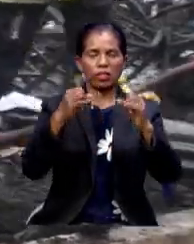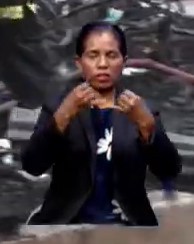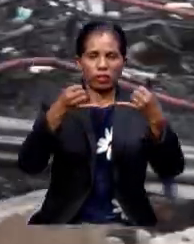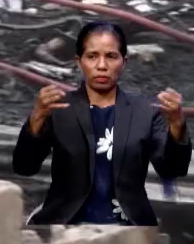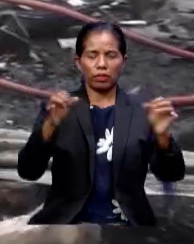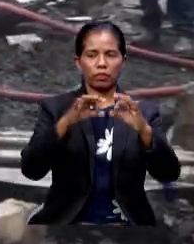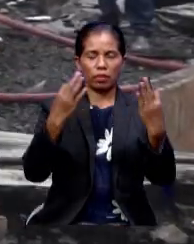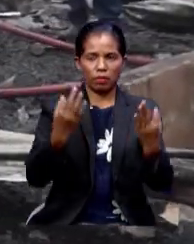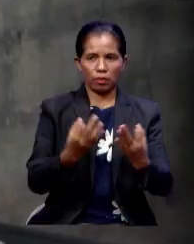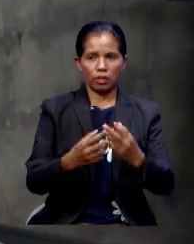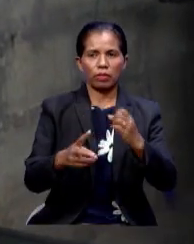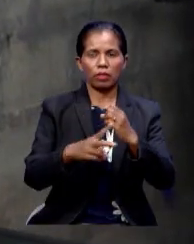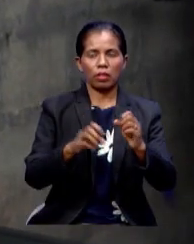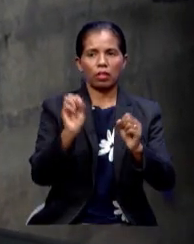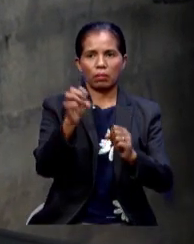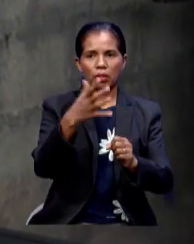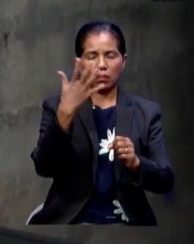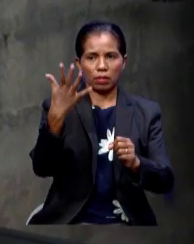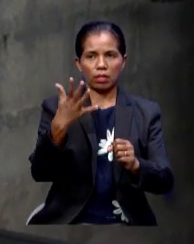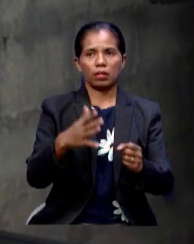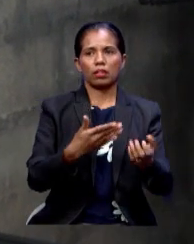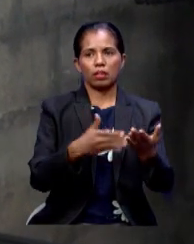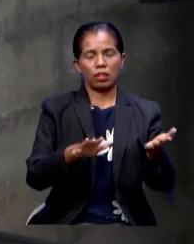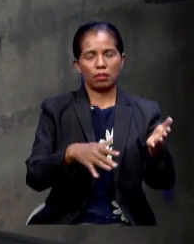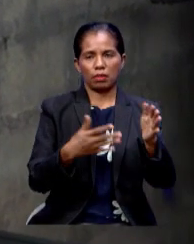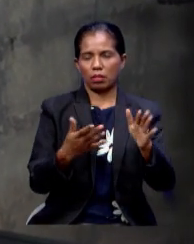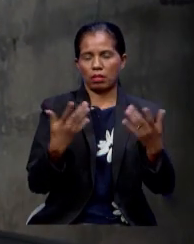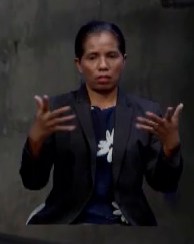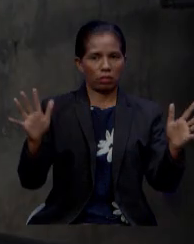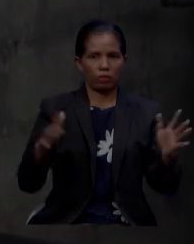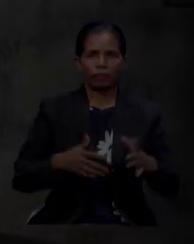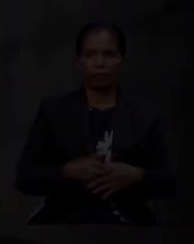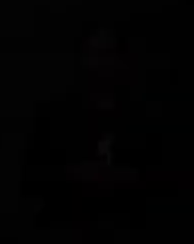familia vítima umakain sanura singhat lakon sasan. Elias Dotel, Tomeda Silva, GMN.